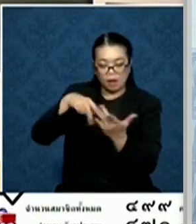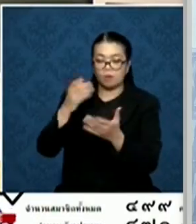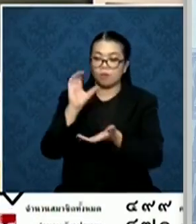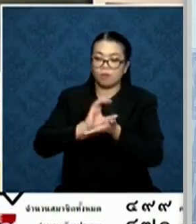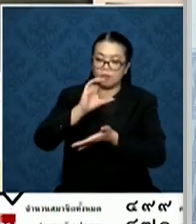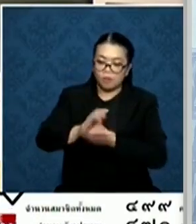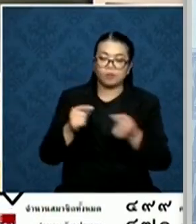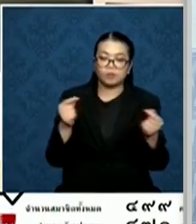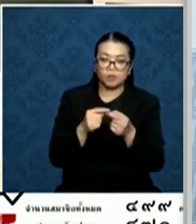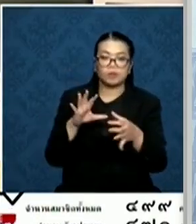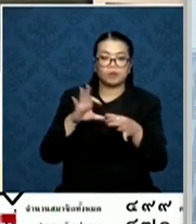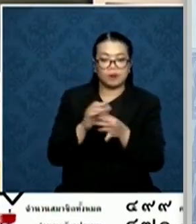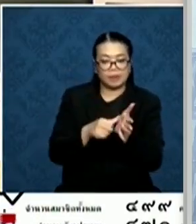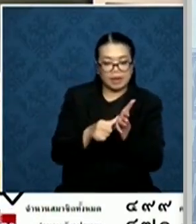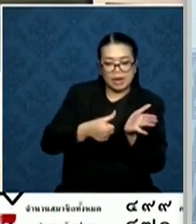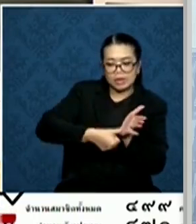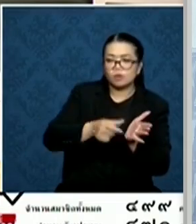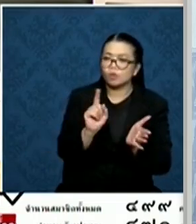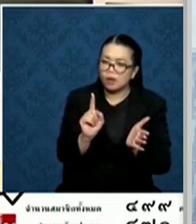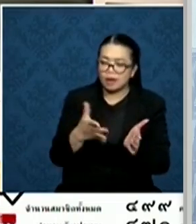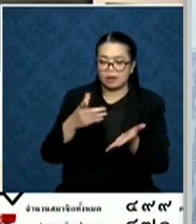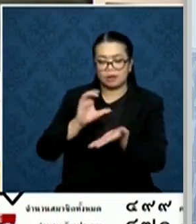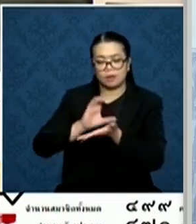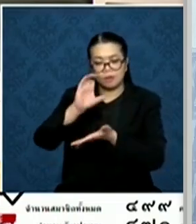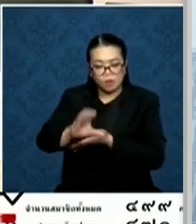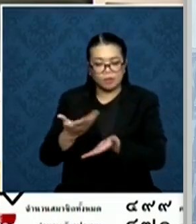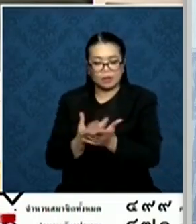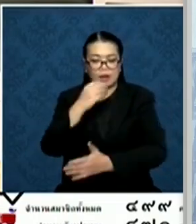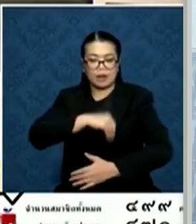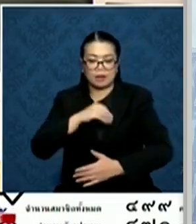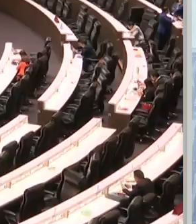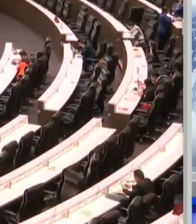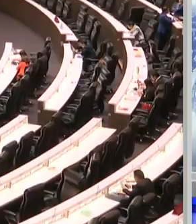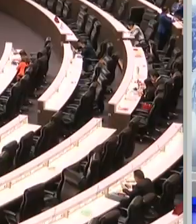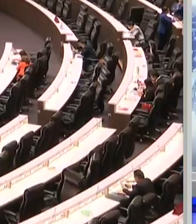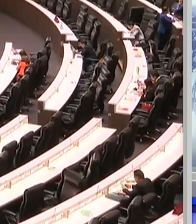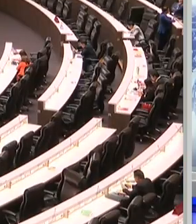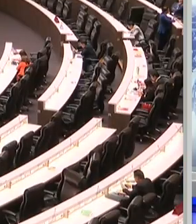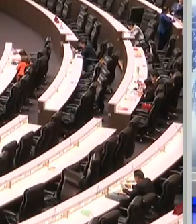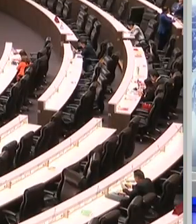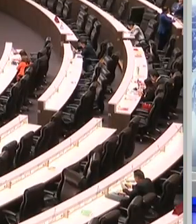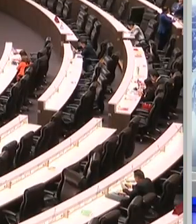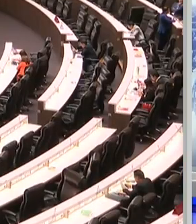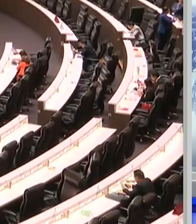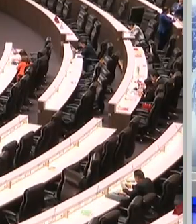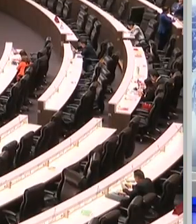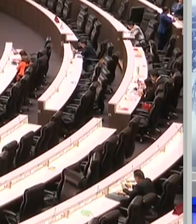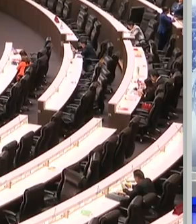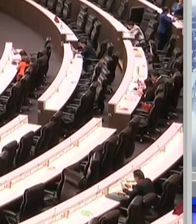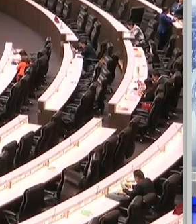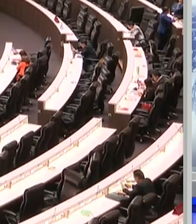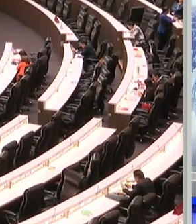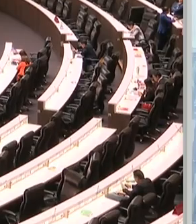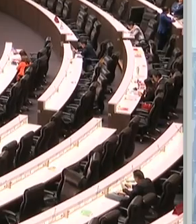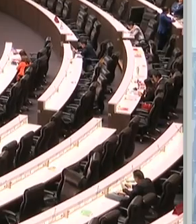จุลพันธ์บอกว่างบประมาณเนี่ยจะถูกใส่ไว้ในสัดส่วนที่สัดส่วนอื่นน่ะสอดไส้หรือเปล่าเนี่ยอ่าคือซึ่งเขาก็อธิบายว่าโอเคยกตัวอย่างประชามติ